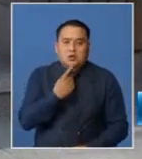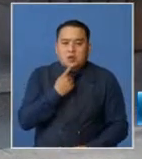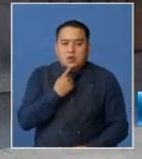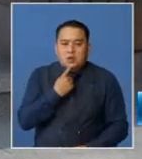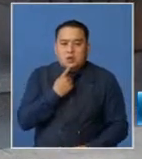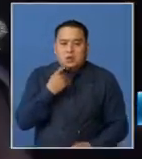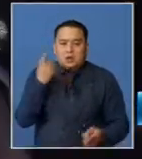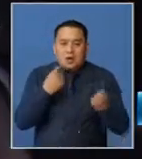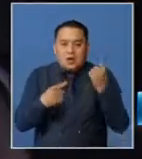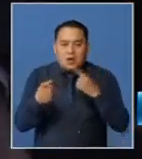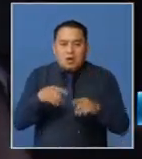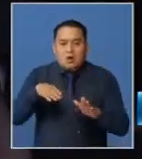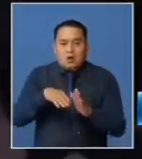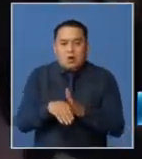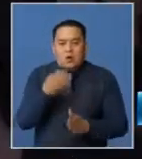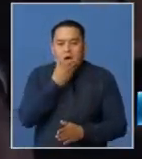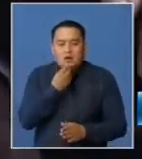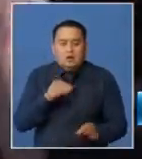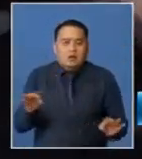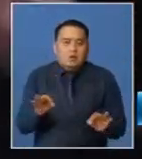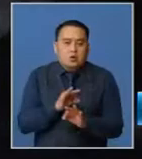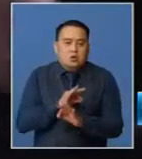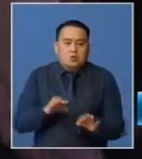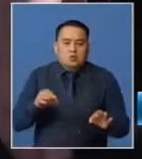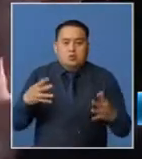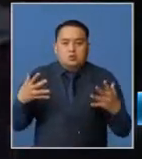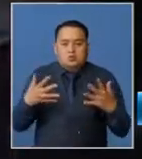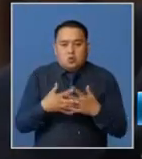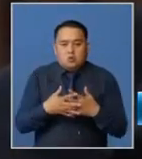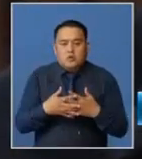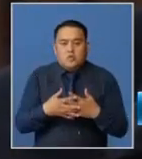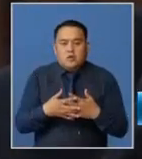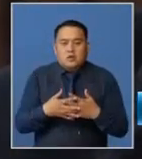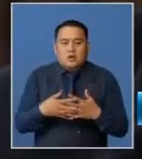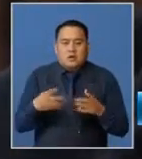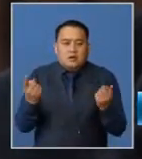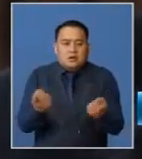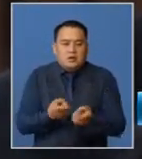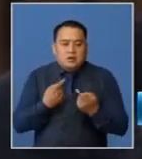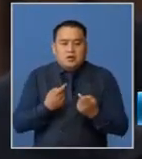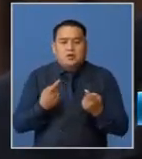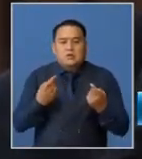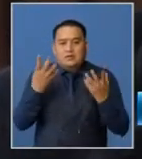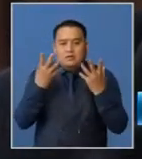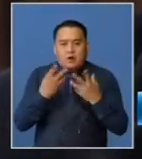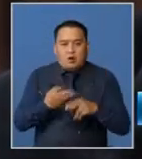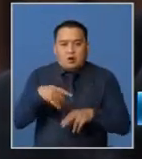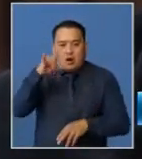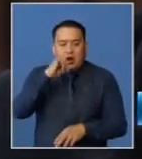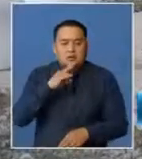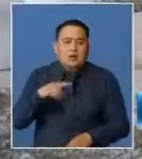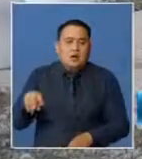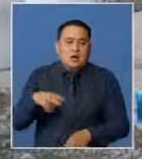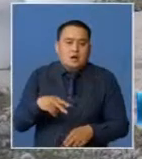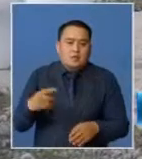шалқар қиялына мәтінге қосылған әдемі саз әдемі үйлесе кетеді. Тыңдармандарды әдегеннен ерекше әсерге бөлейді. Осылайша қазақ әдебиетінің